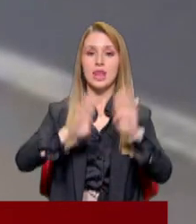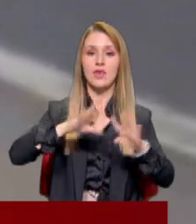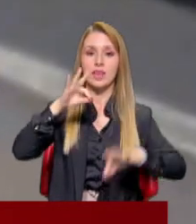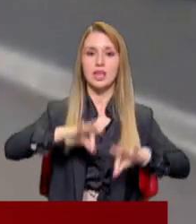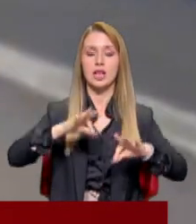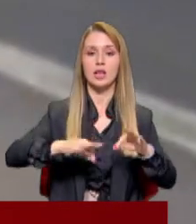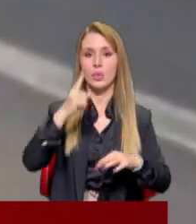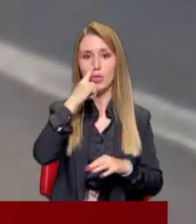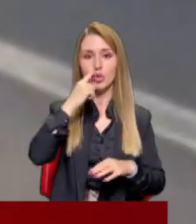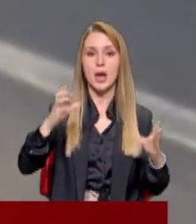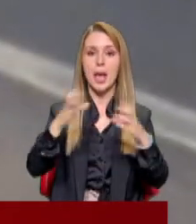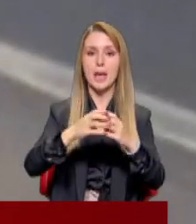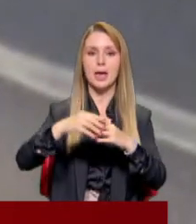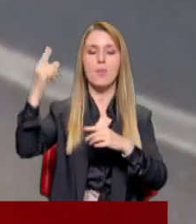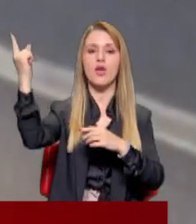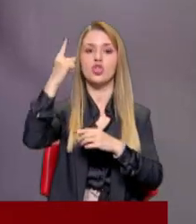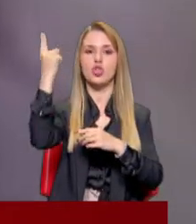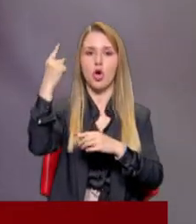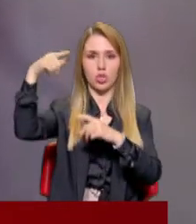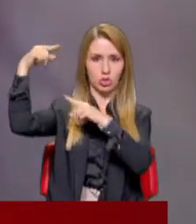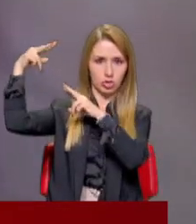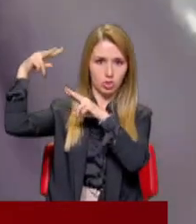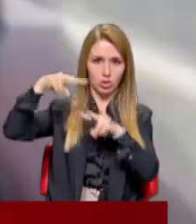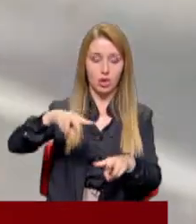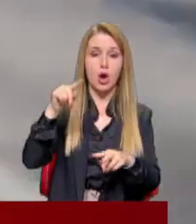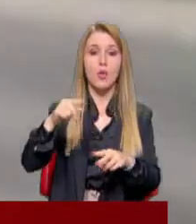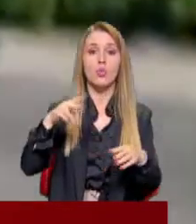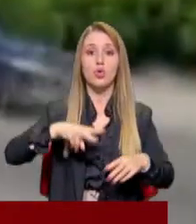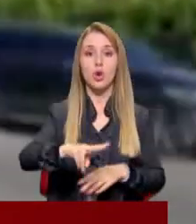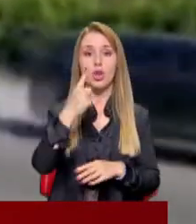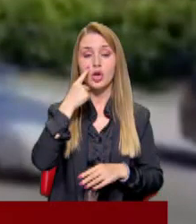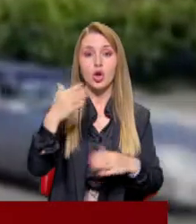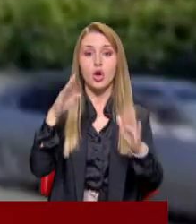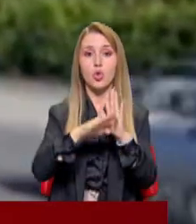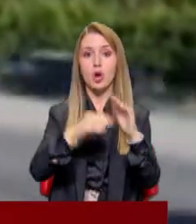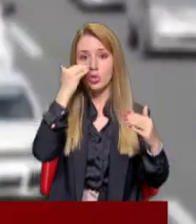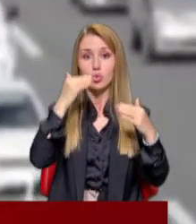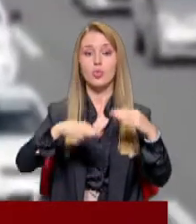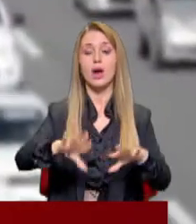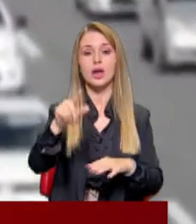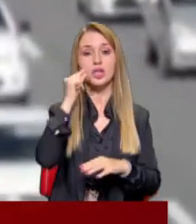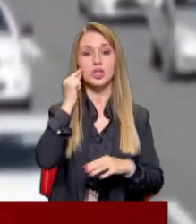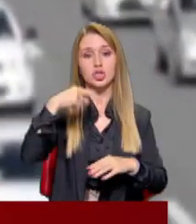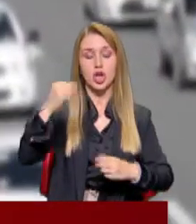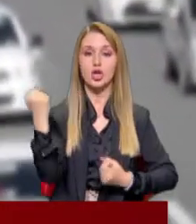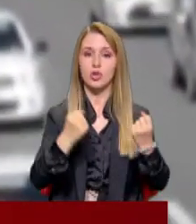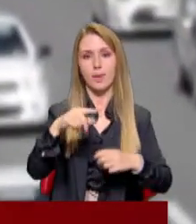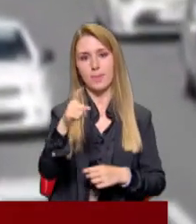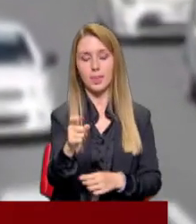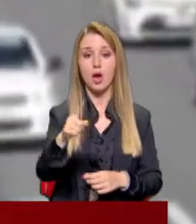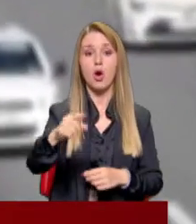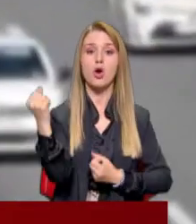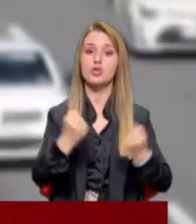denetleme şube müdürlüğü ekipleridir onlardan faydalandı emniyet şeridini kullanan kuralı ihlal eden 89 sürücü bu yolla tespit etti